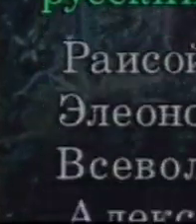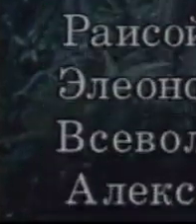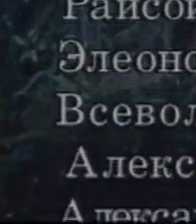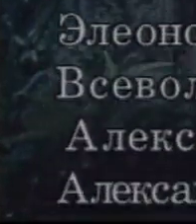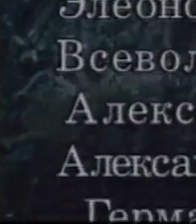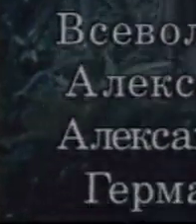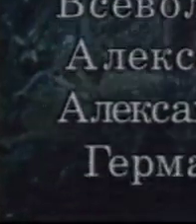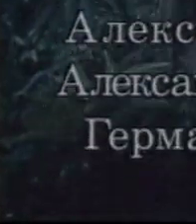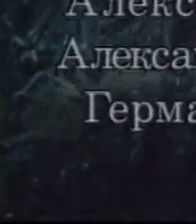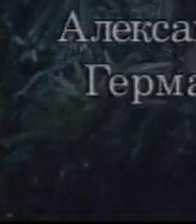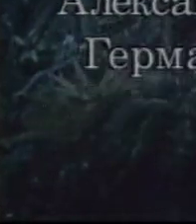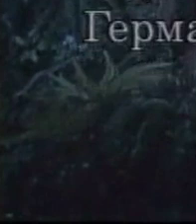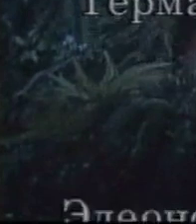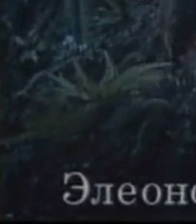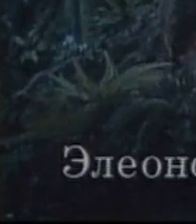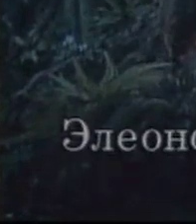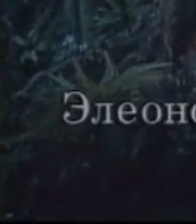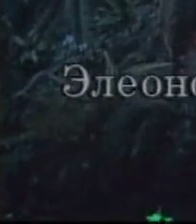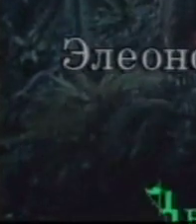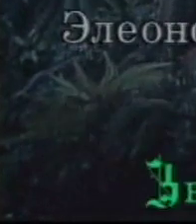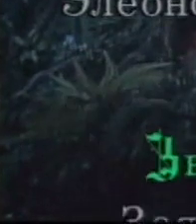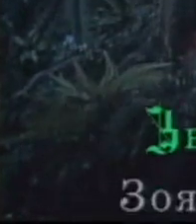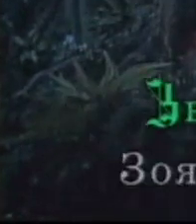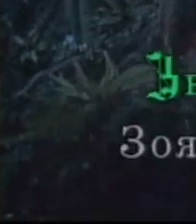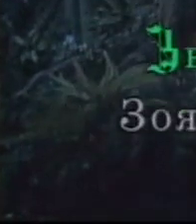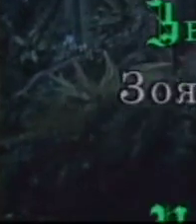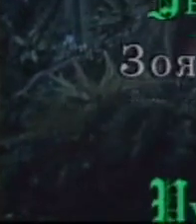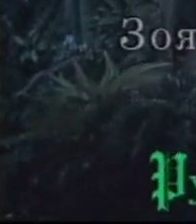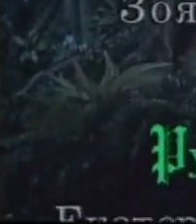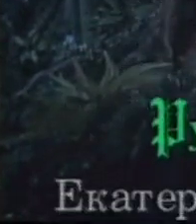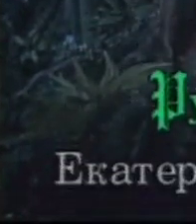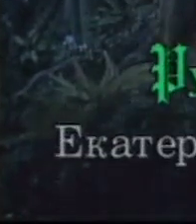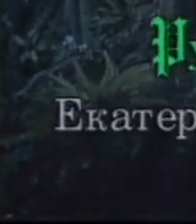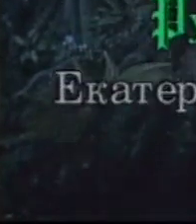этих Я помню